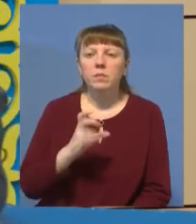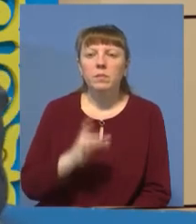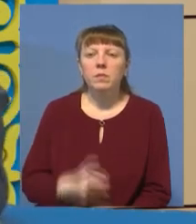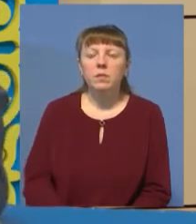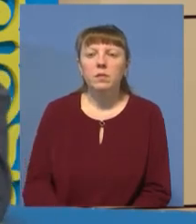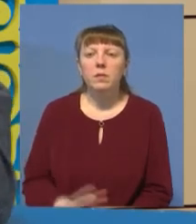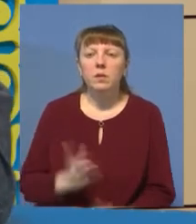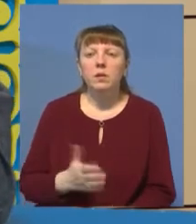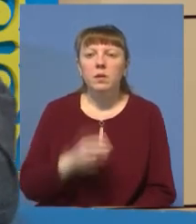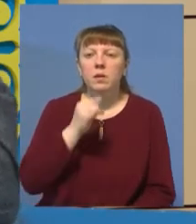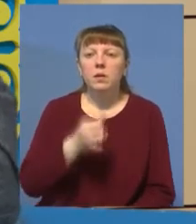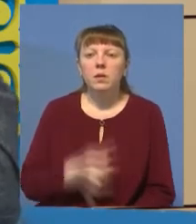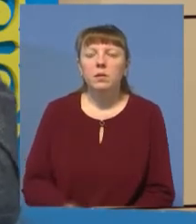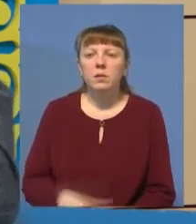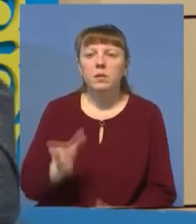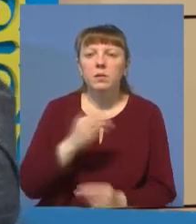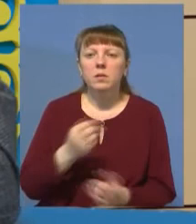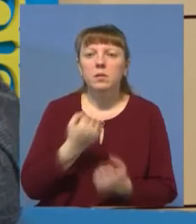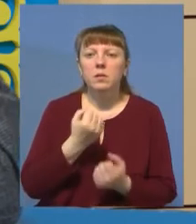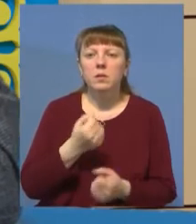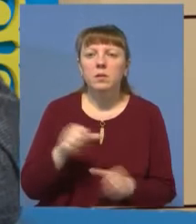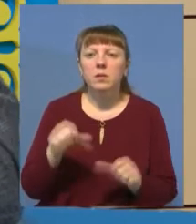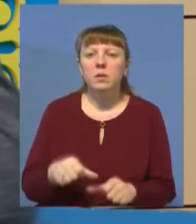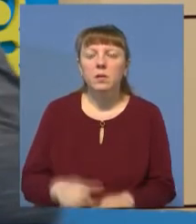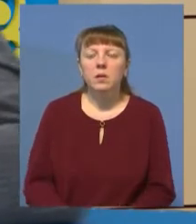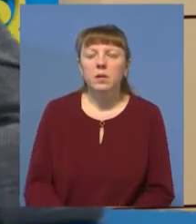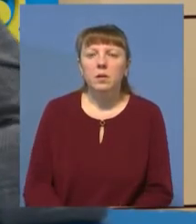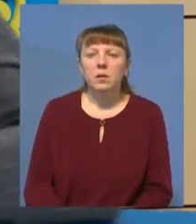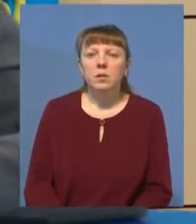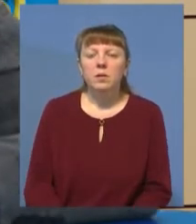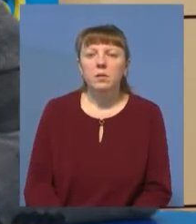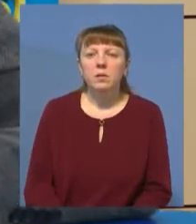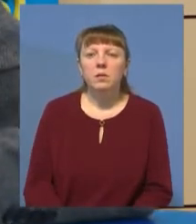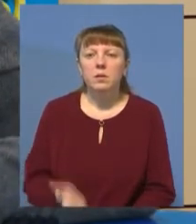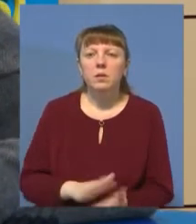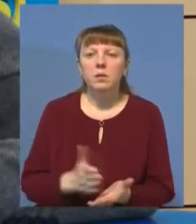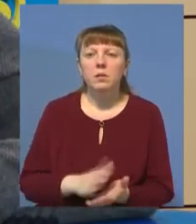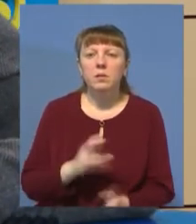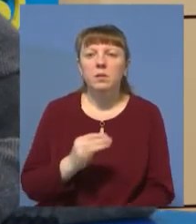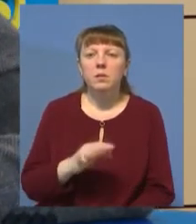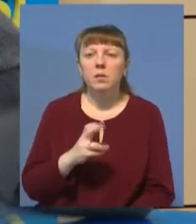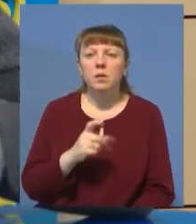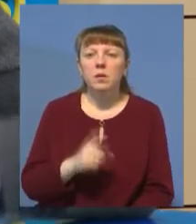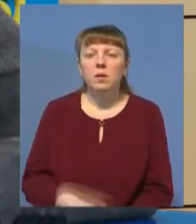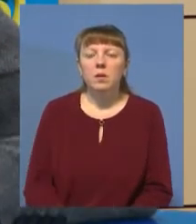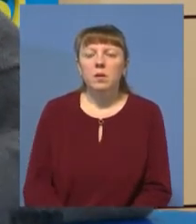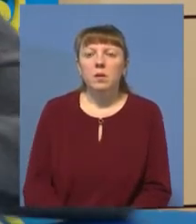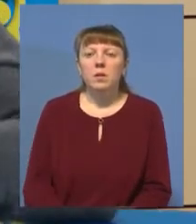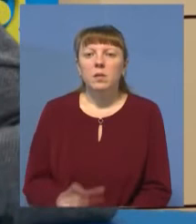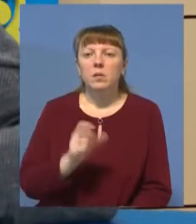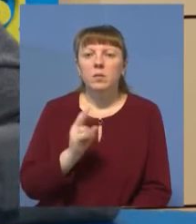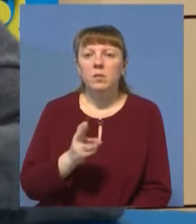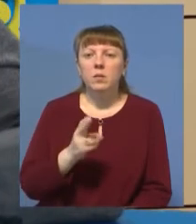случае какой-то проблемы они могли успешно защитить свои права? То есть здесь нужно накапливать фактологическую базу, то есть обязательно чек,